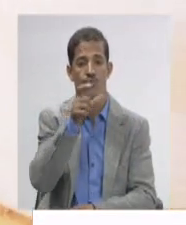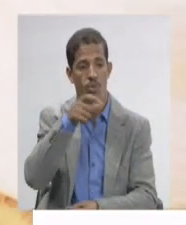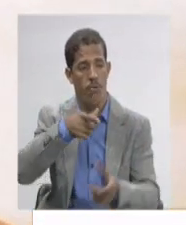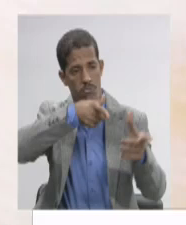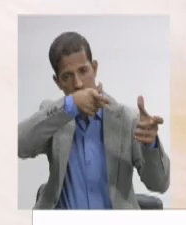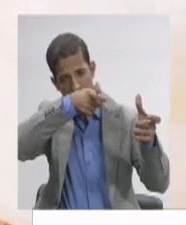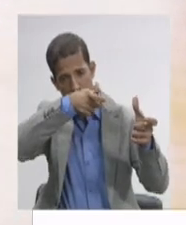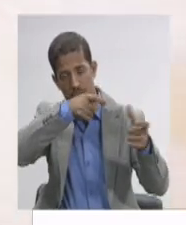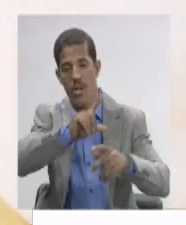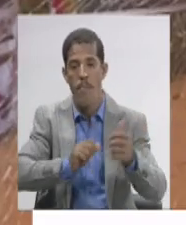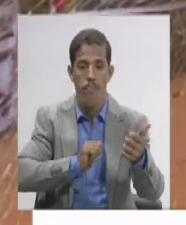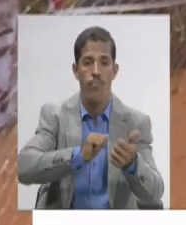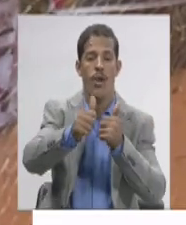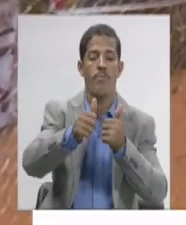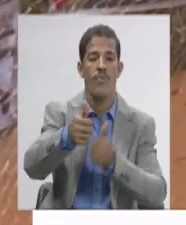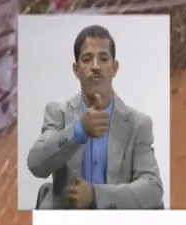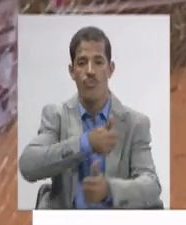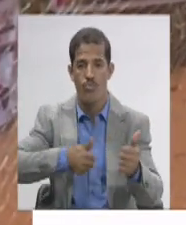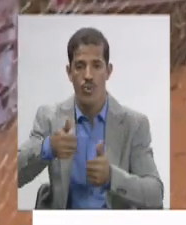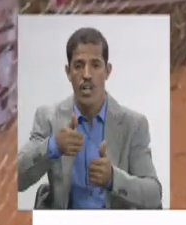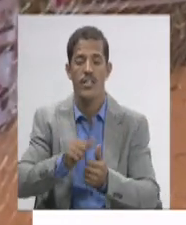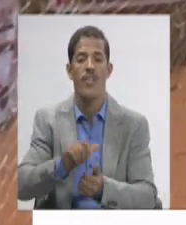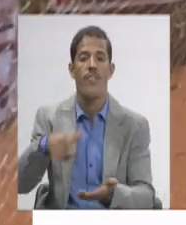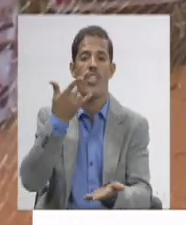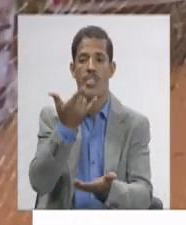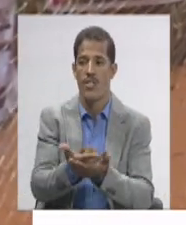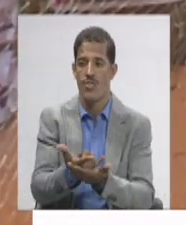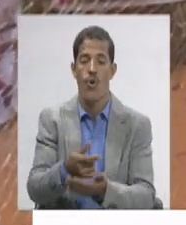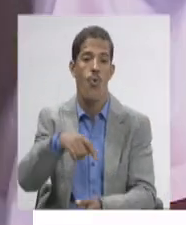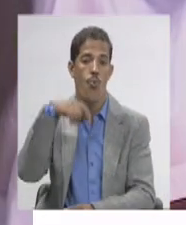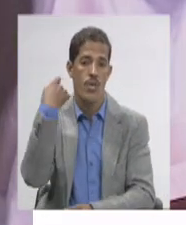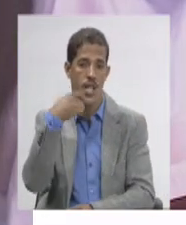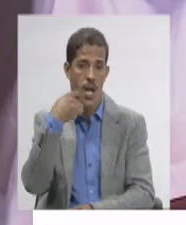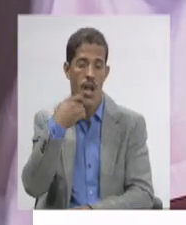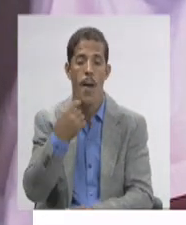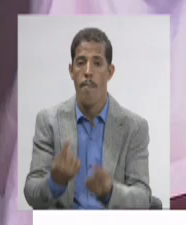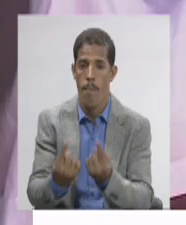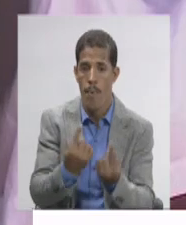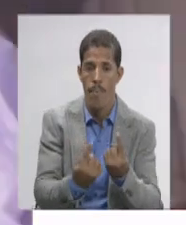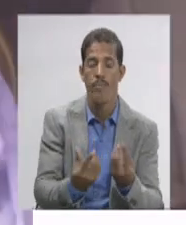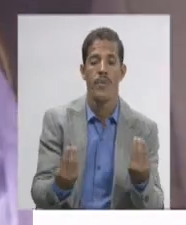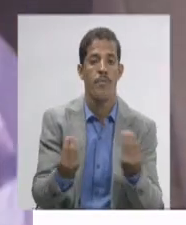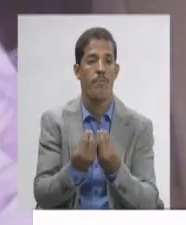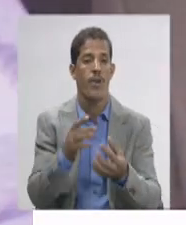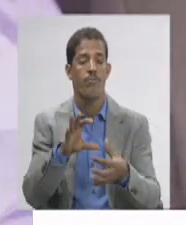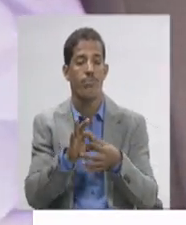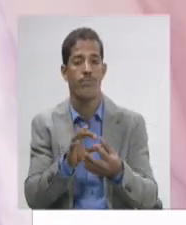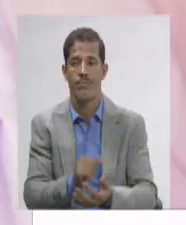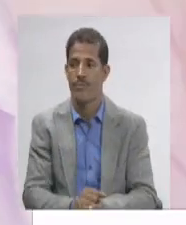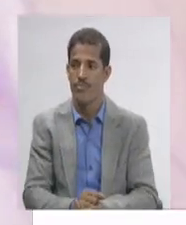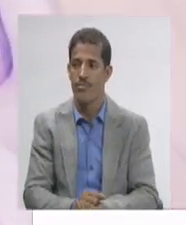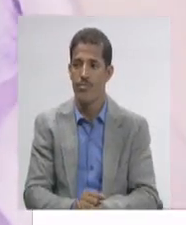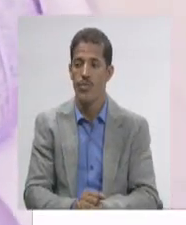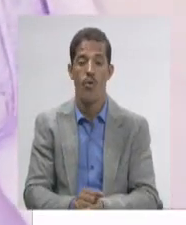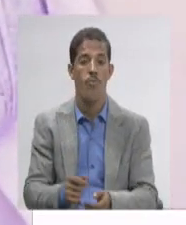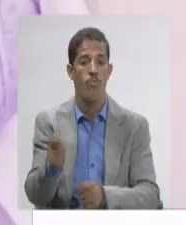منافسات بطوله القطن للرمايه التقليديه في تشج باشراف وزير الزراعه ماما بيبات رفقه ولي تجان الطيب محمد محمود تنظم